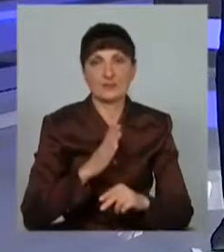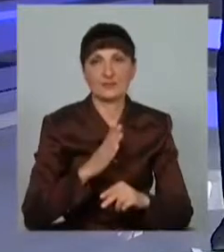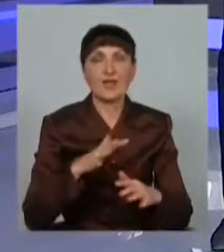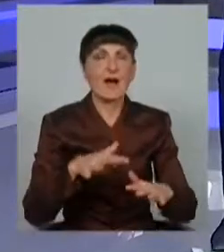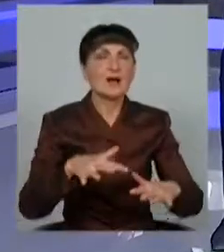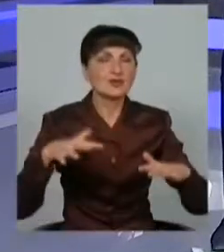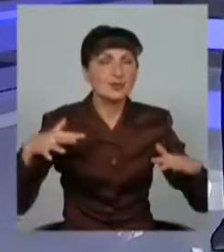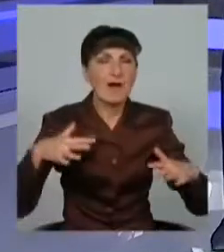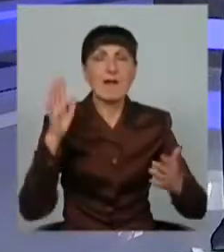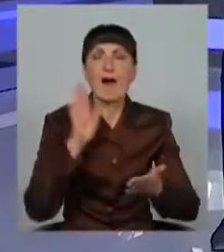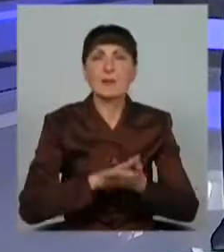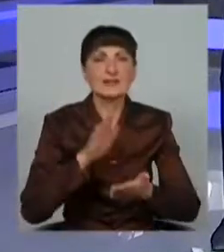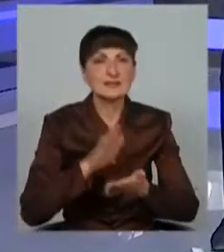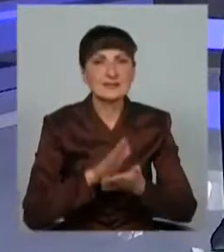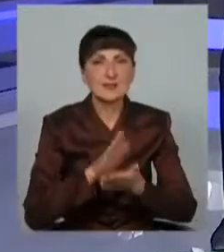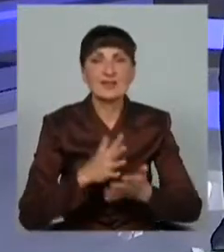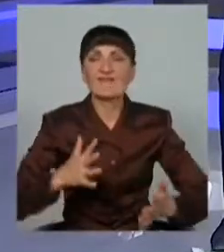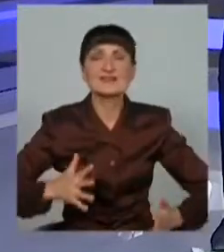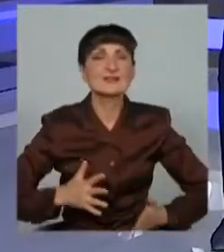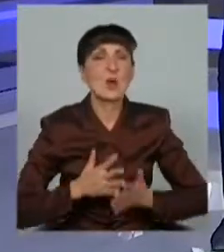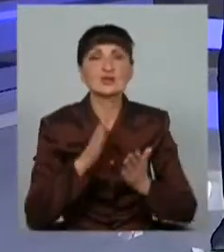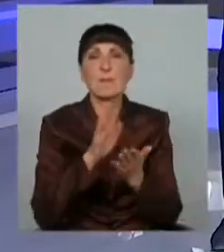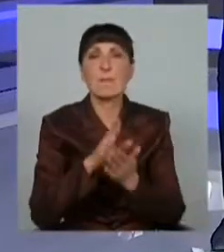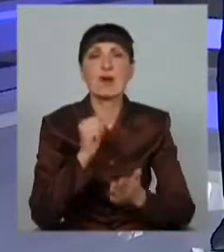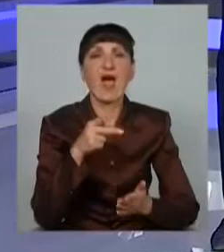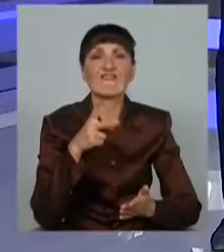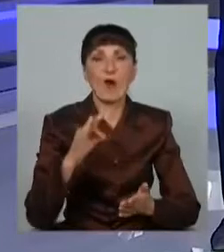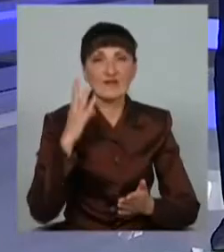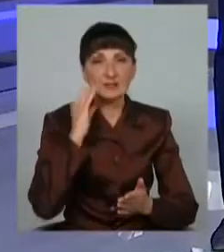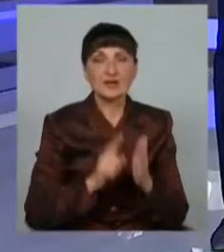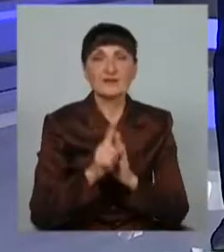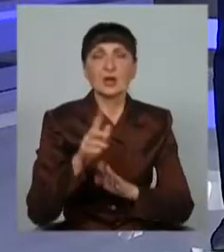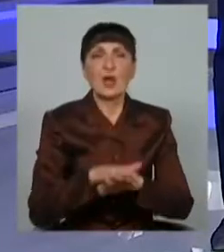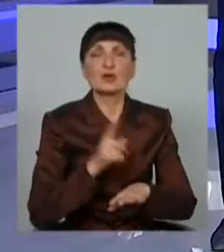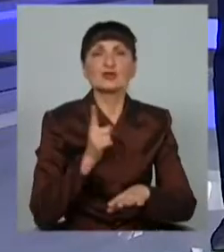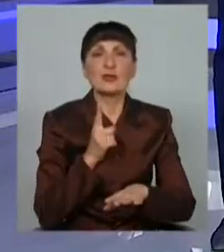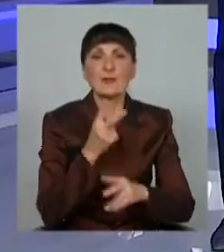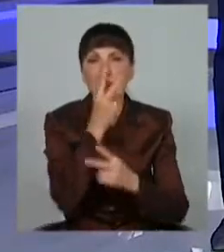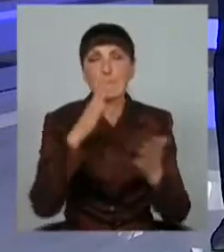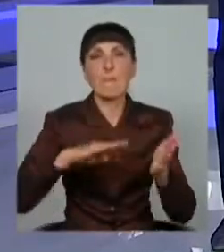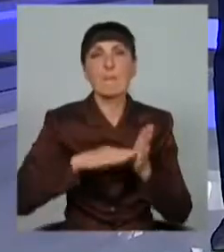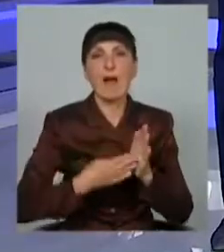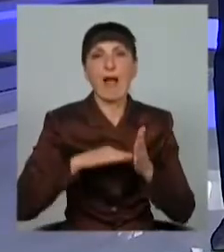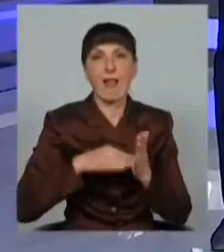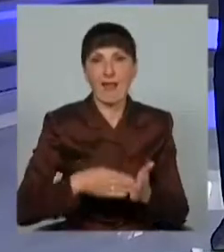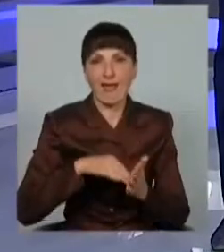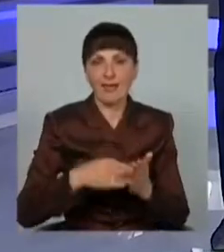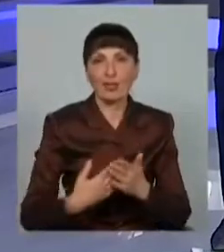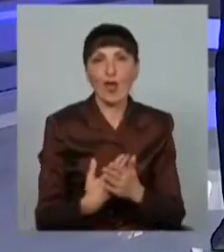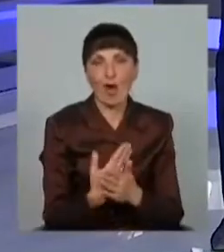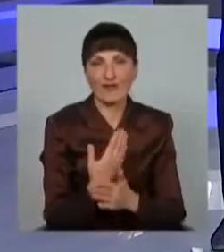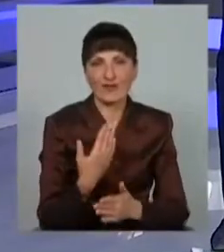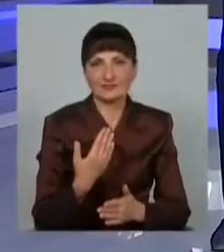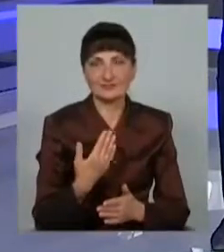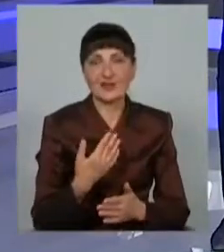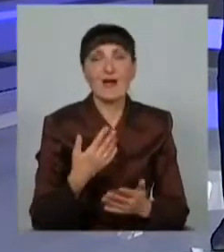Аншлаг, оглушительные аплодисменты и восторженные браво. В Алматы состоялась долгожданная премьера балета «Гудула. Мать